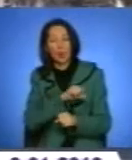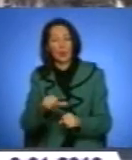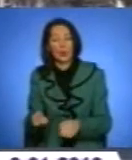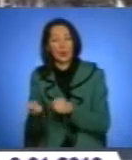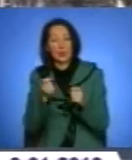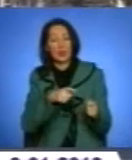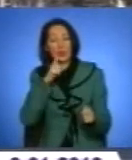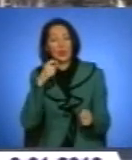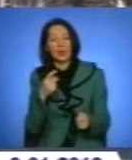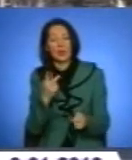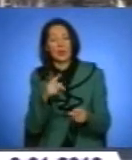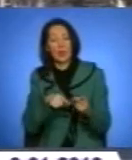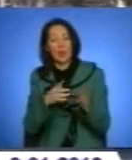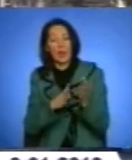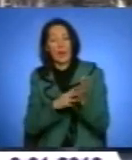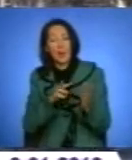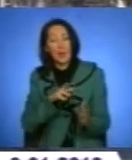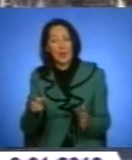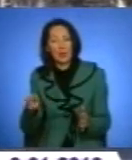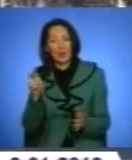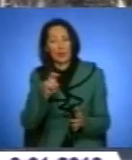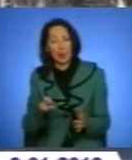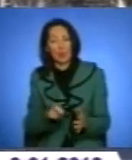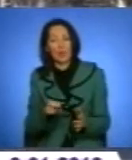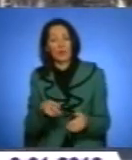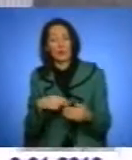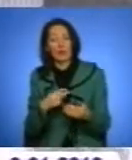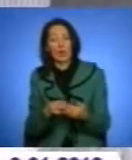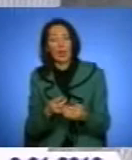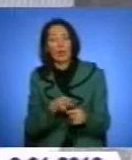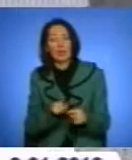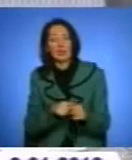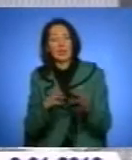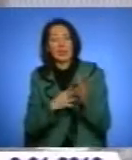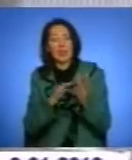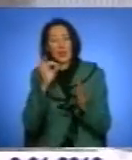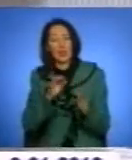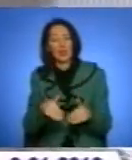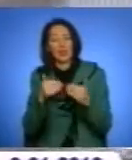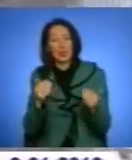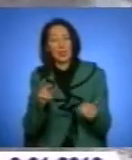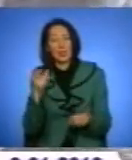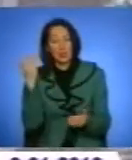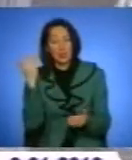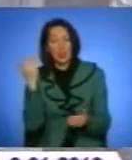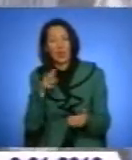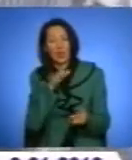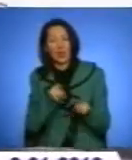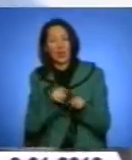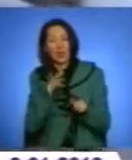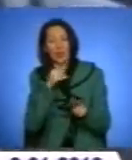з посиланням на 24 канал і на дані НБУ. Це на 9% більше, ніж за аналогічний